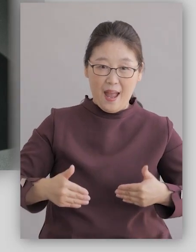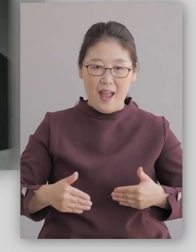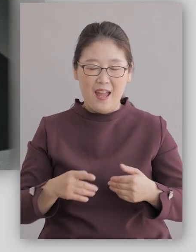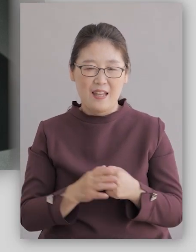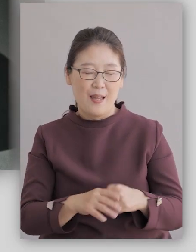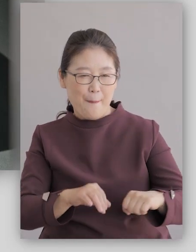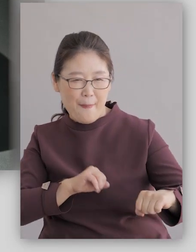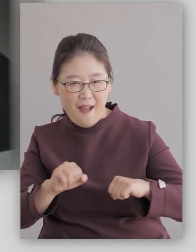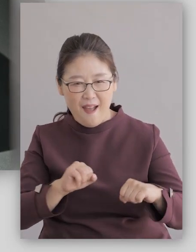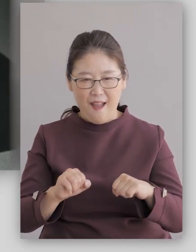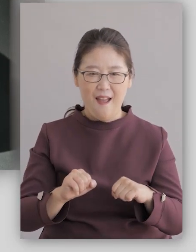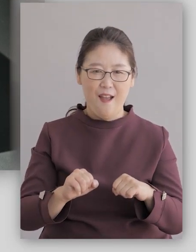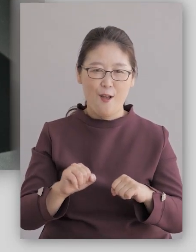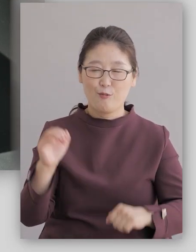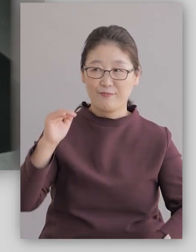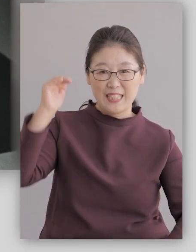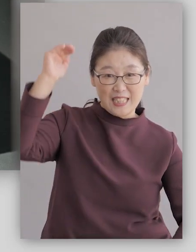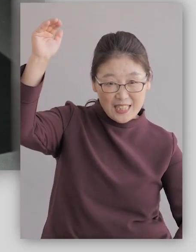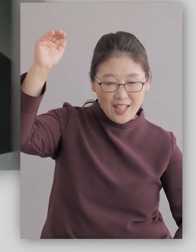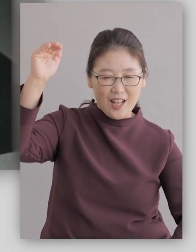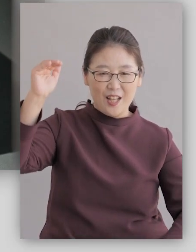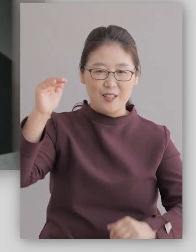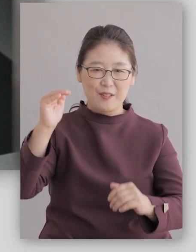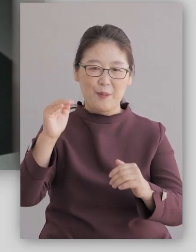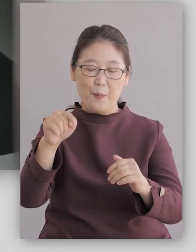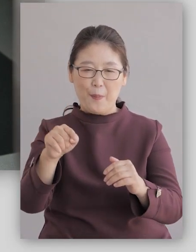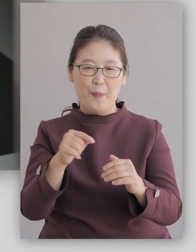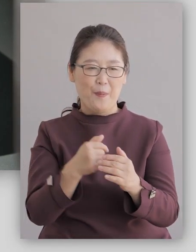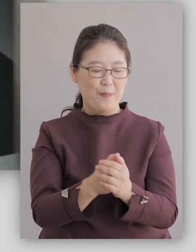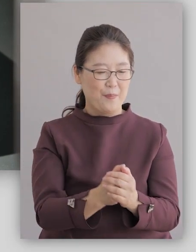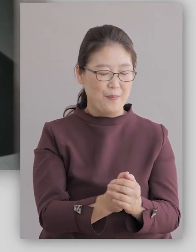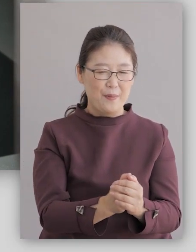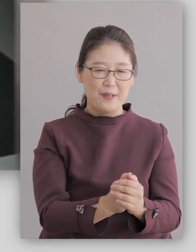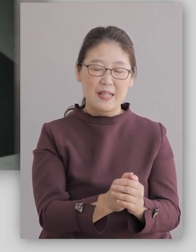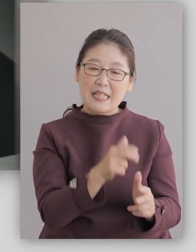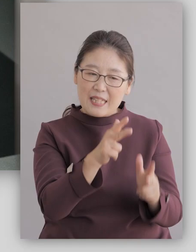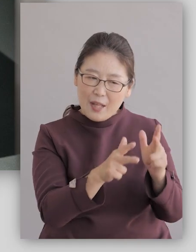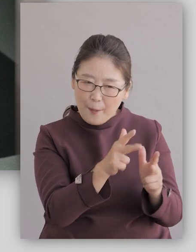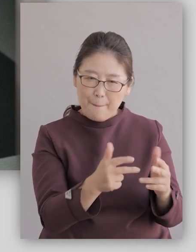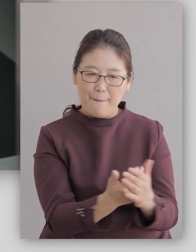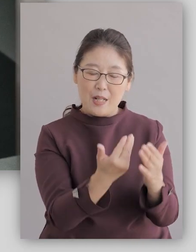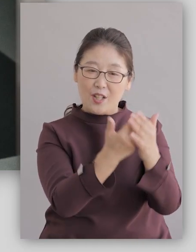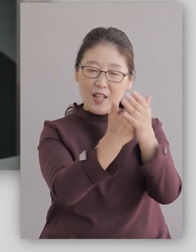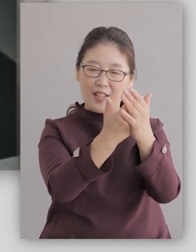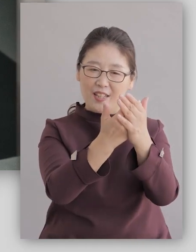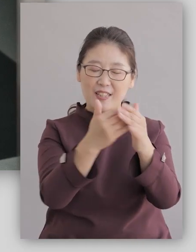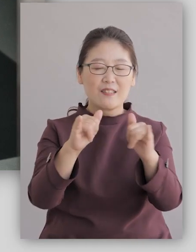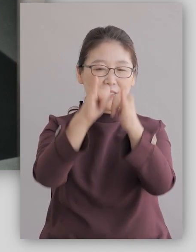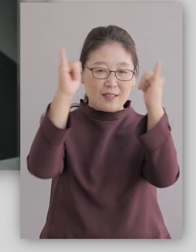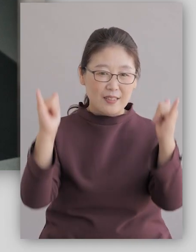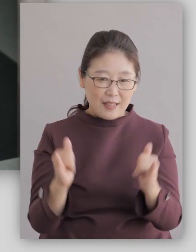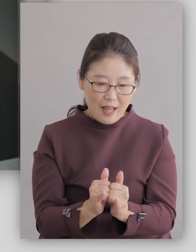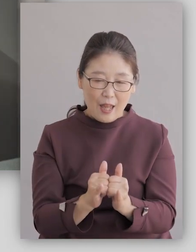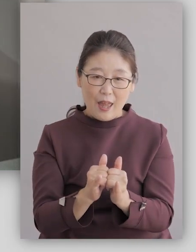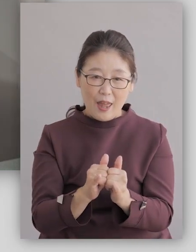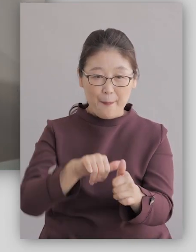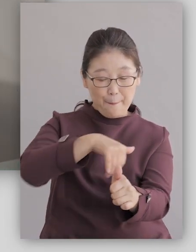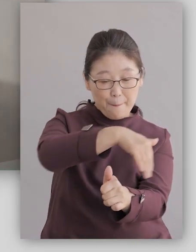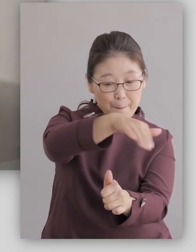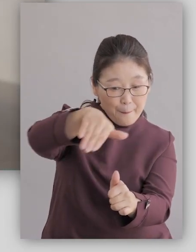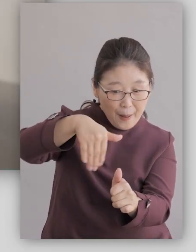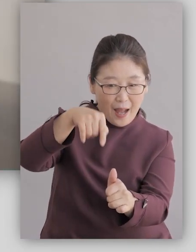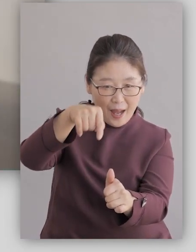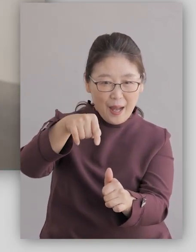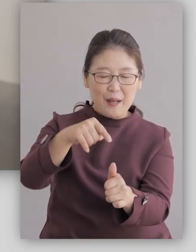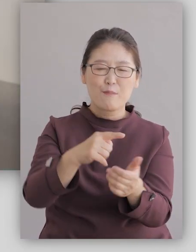다음에 기성세대와 산업이 발전하는 한국 사회를 반영하는 이런 작품들을